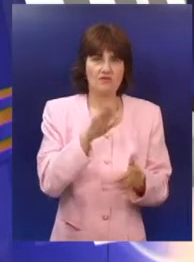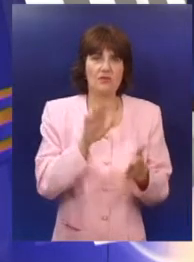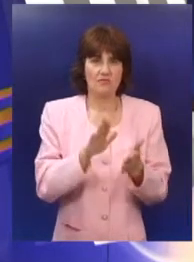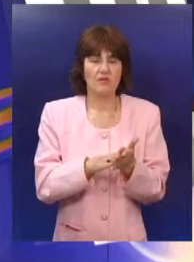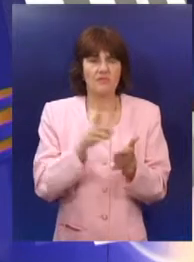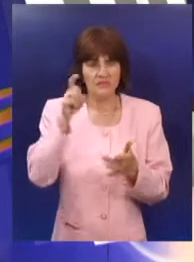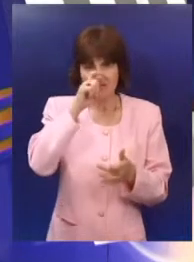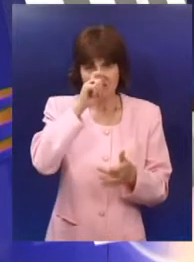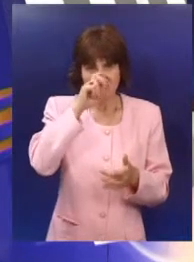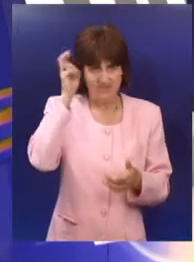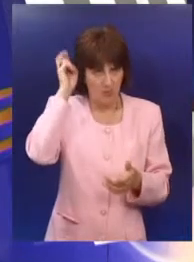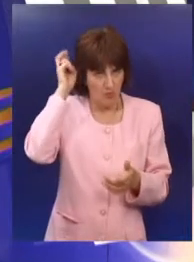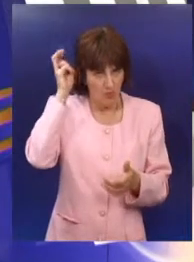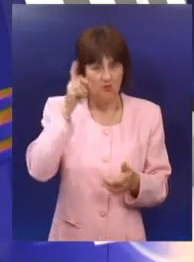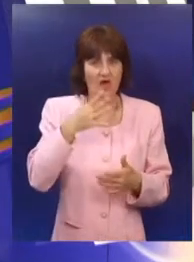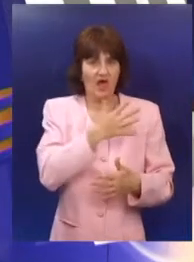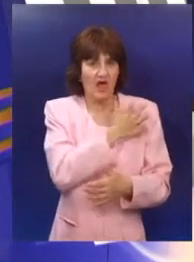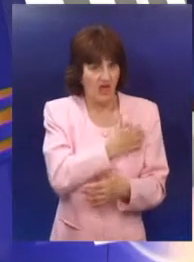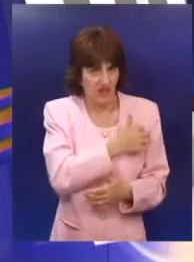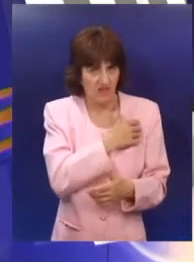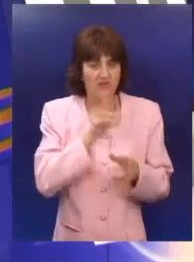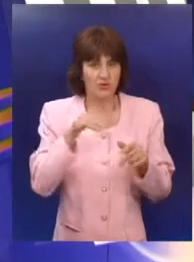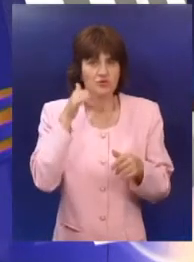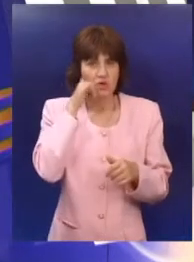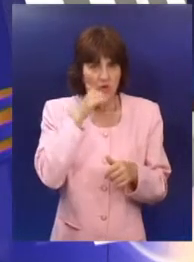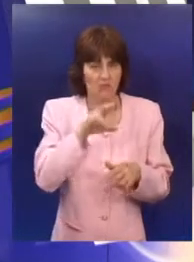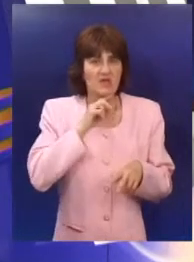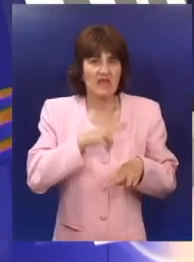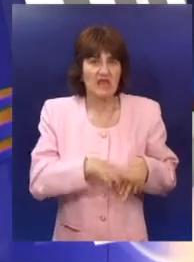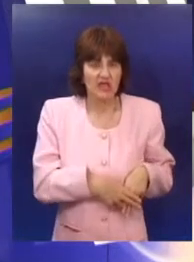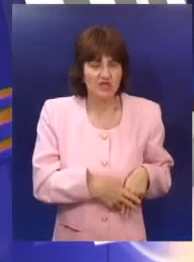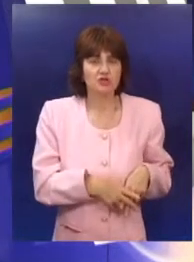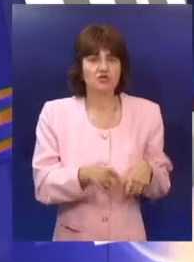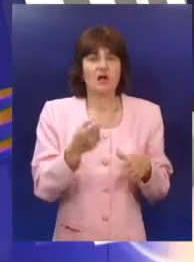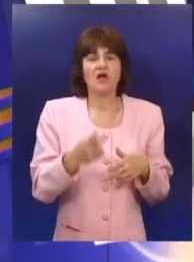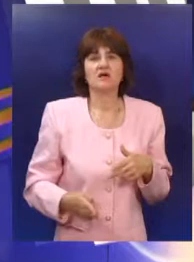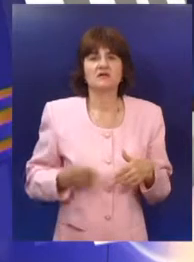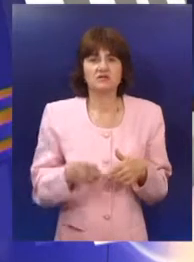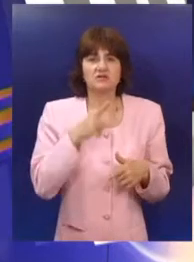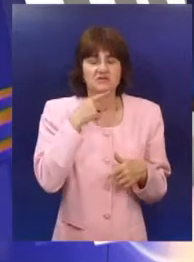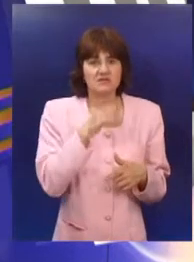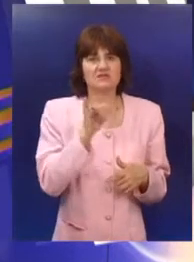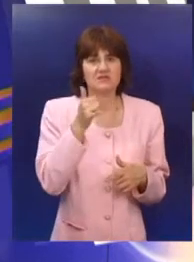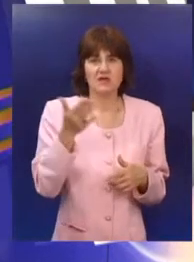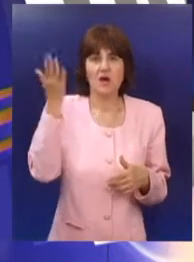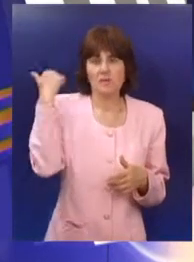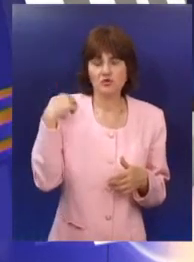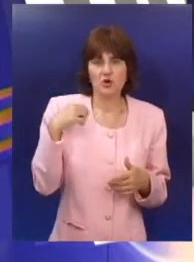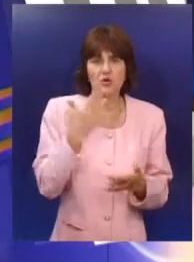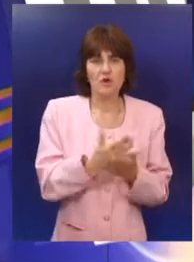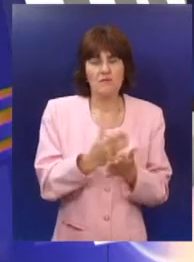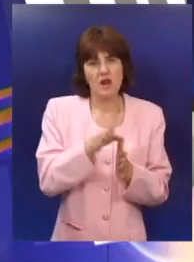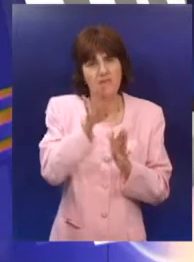destinacijama u Crnoj Gori i Hrvatskoj, a postoji i mogućnost putovanja ka Grčkoj. Na železničkoj stanici kažu da su u prošloj